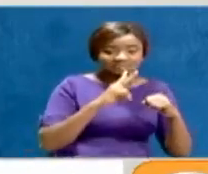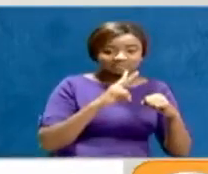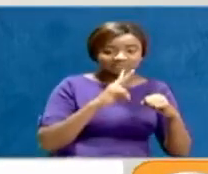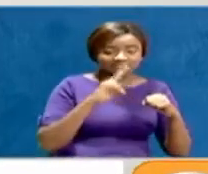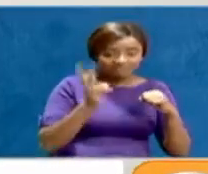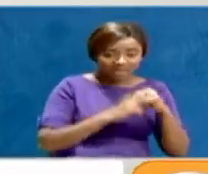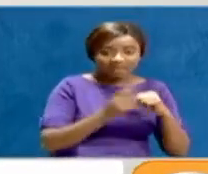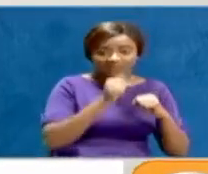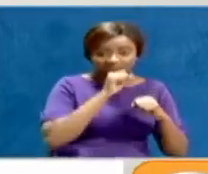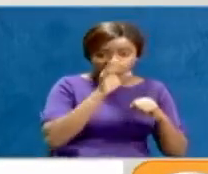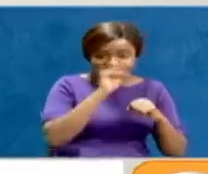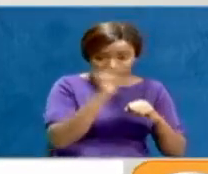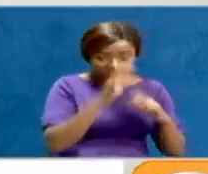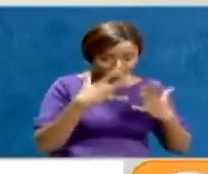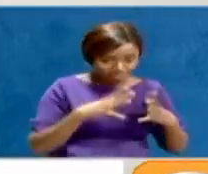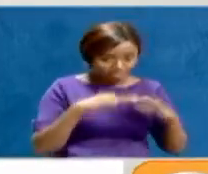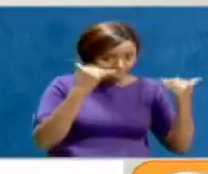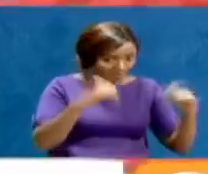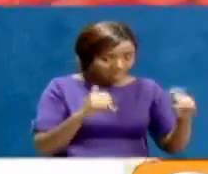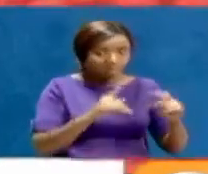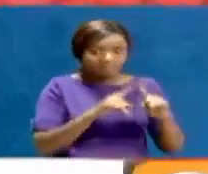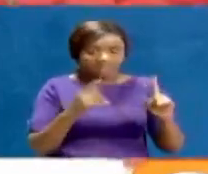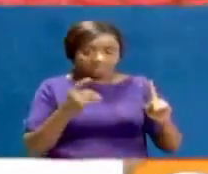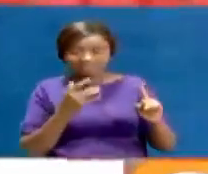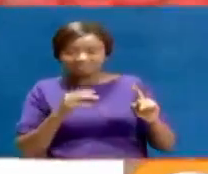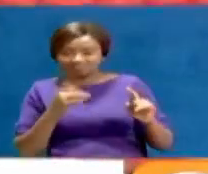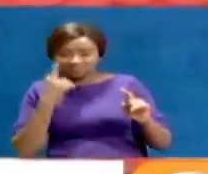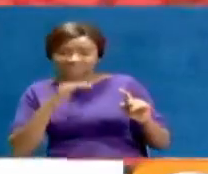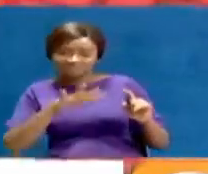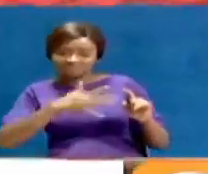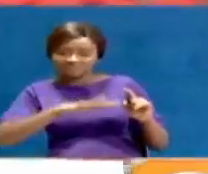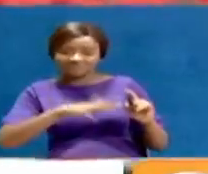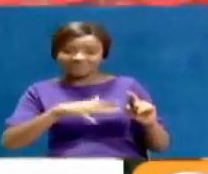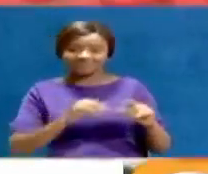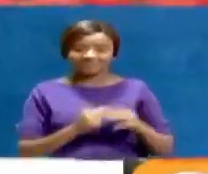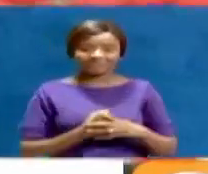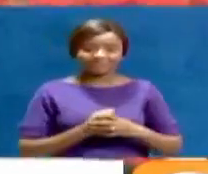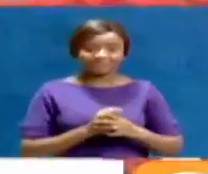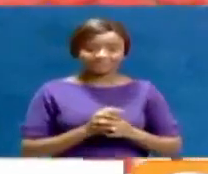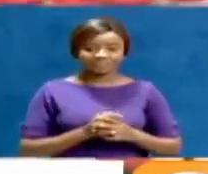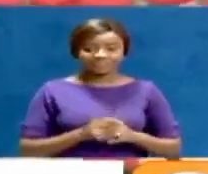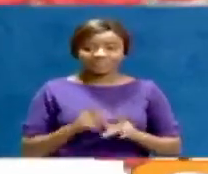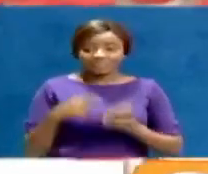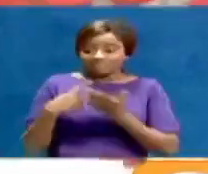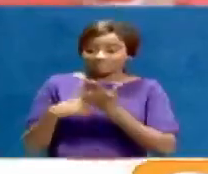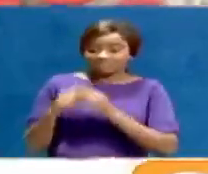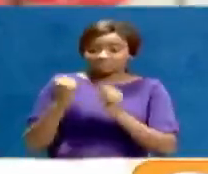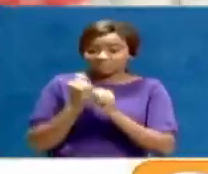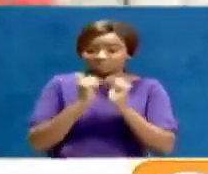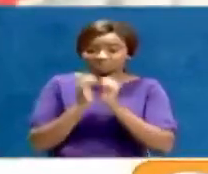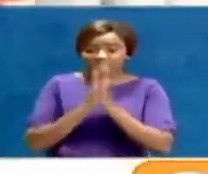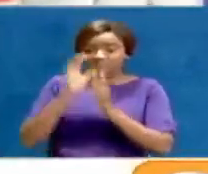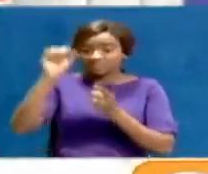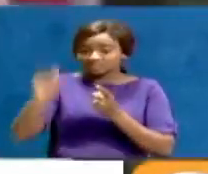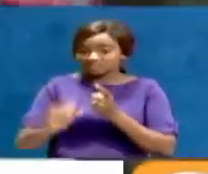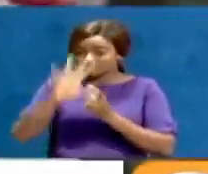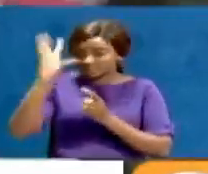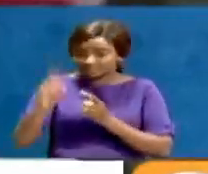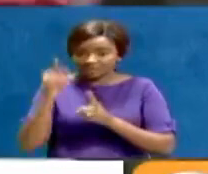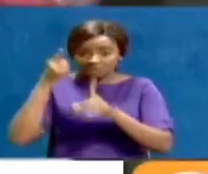itakuwa tumepata kiwango kizuri sana. Mazungumzo hayo yanafanyika hususa na taifa la Afrika Kusini